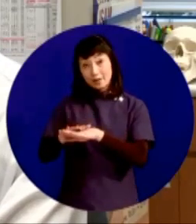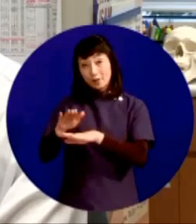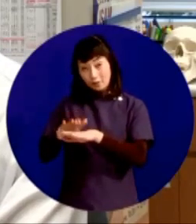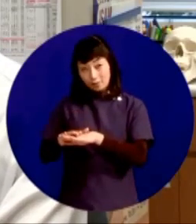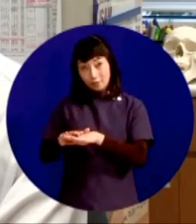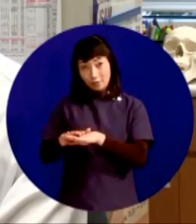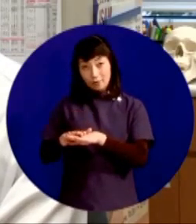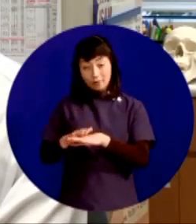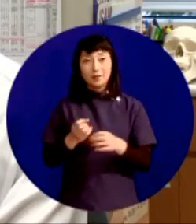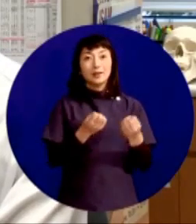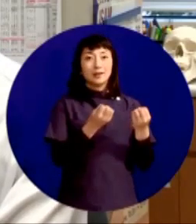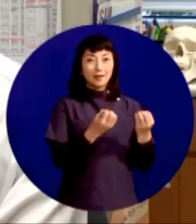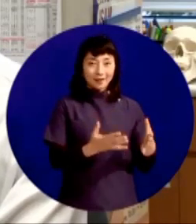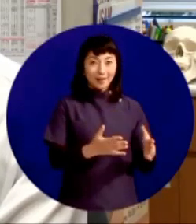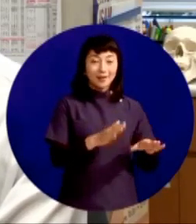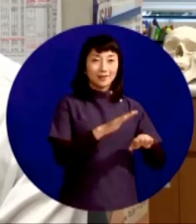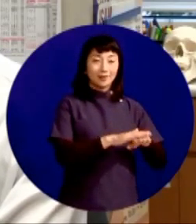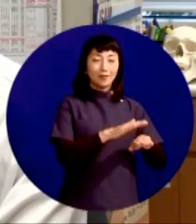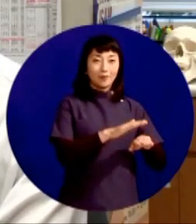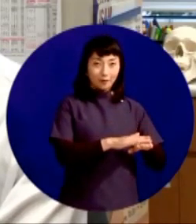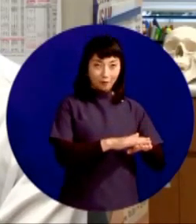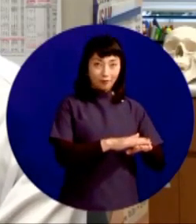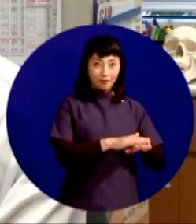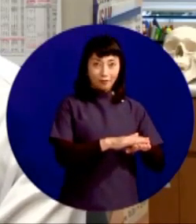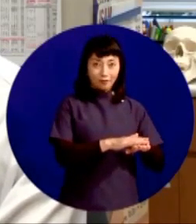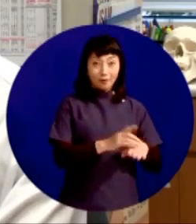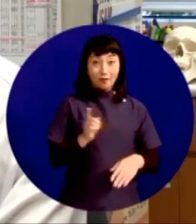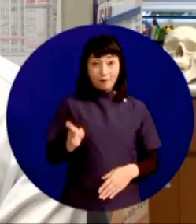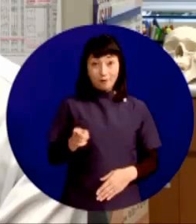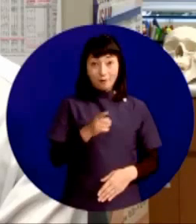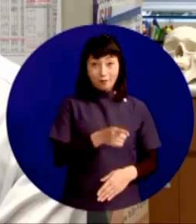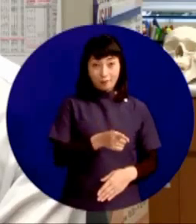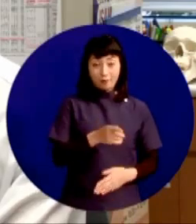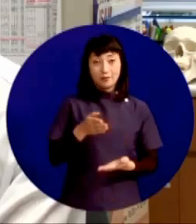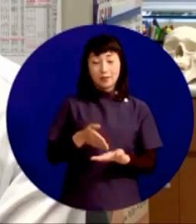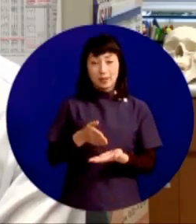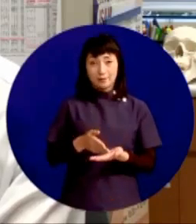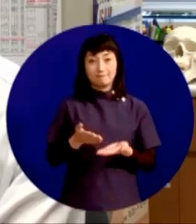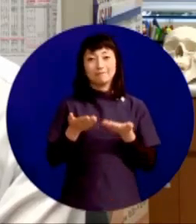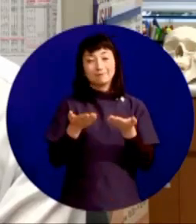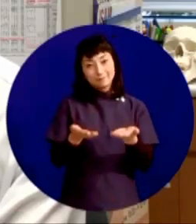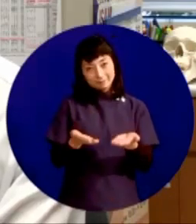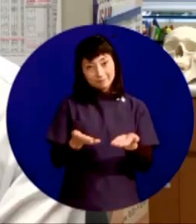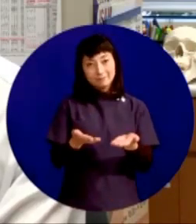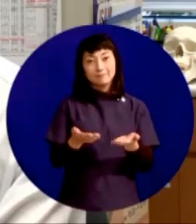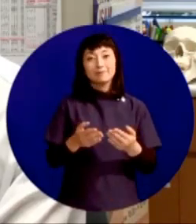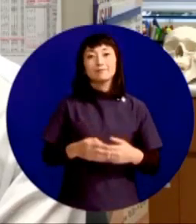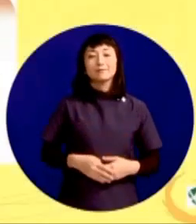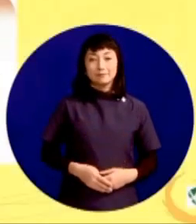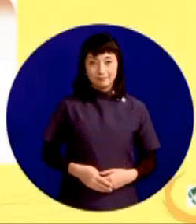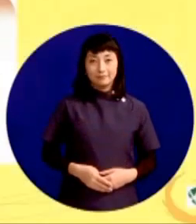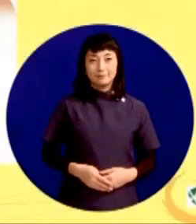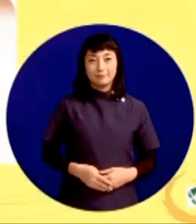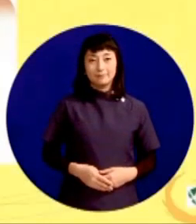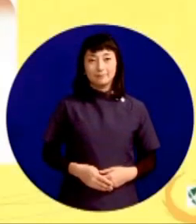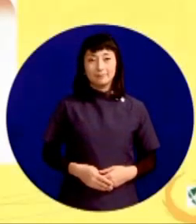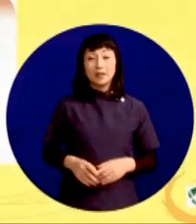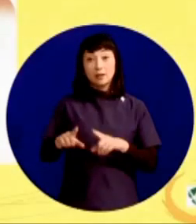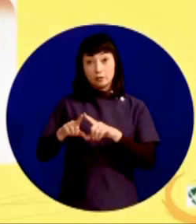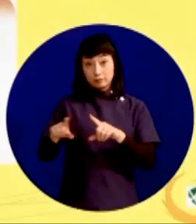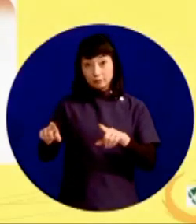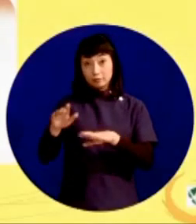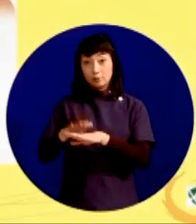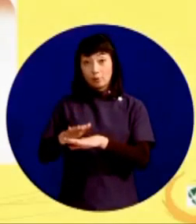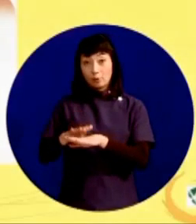と細菌盛んに行われている新しい方法について説明しますまず従来